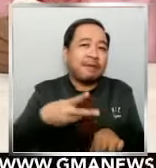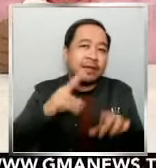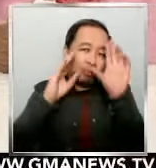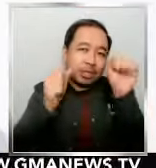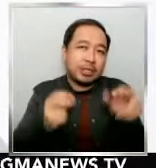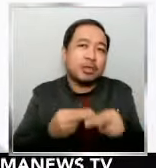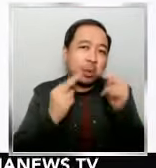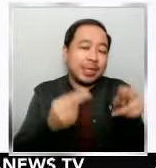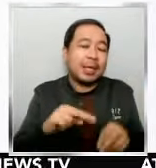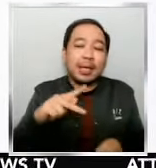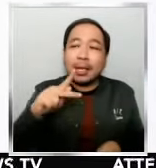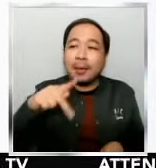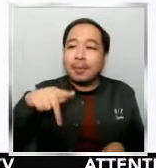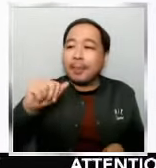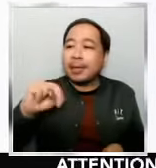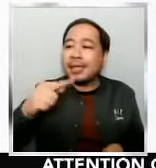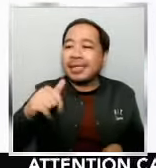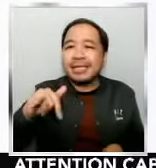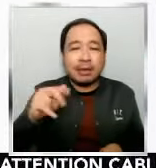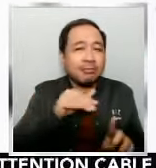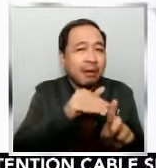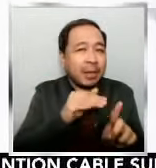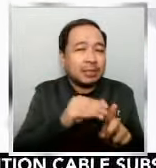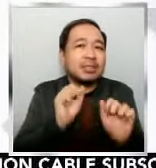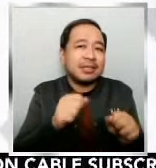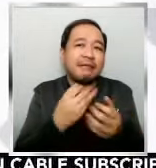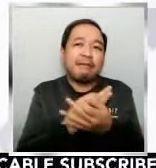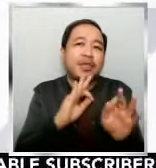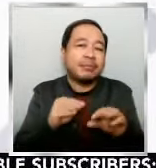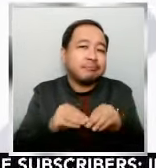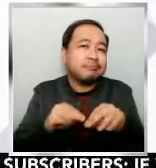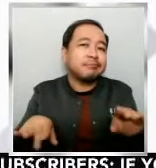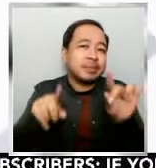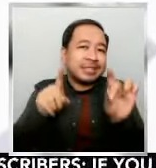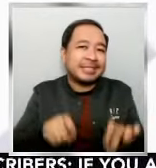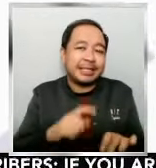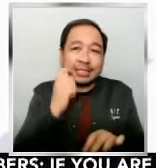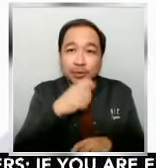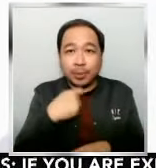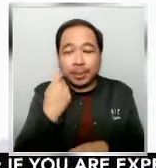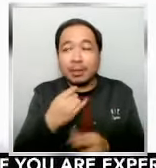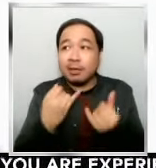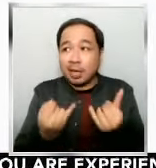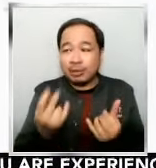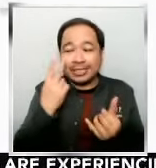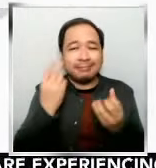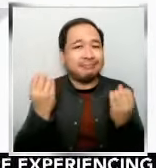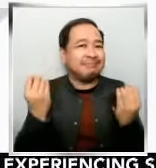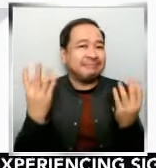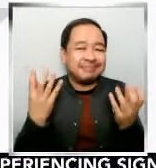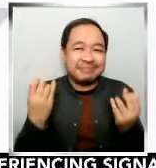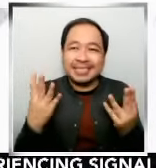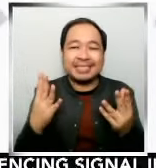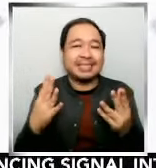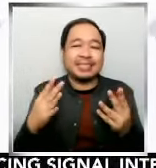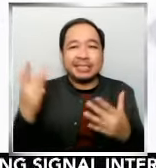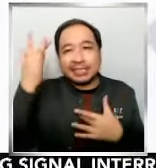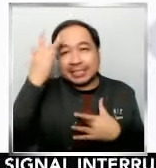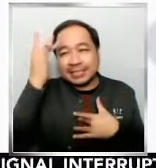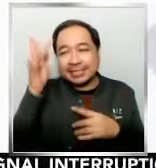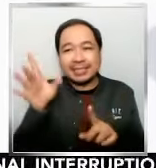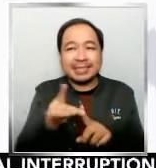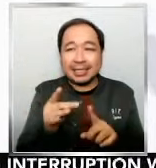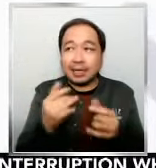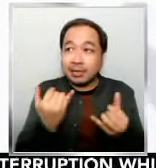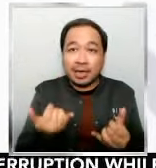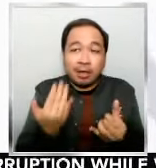mass testing. Sa isang press release, sabi ni Pangilinan na napakaraming nagkakasakit ngayon dahil flu season at hindi nila tiyak kung may COVID